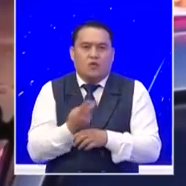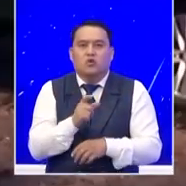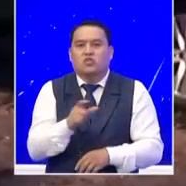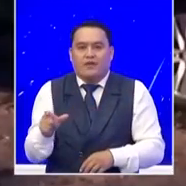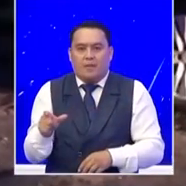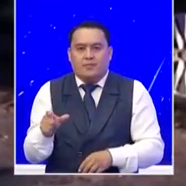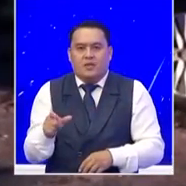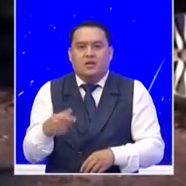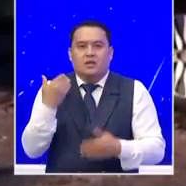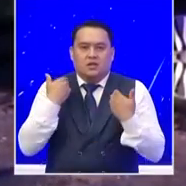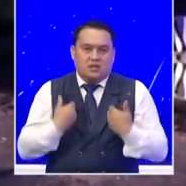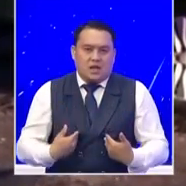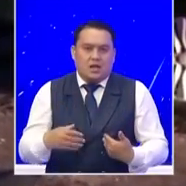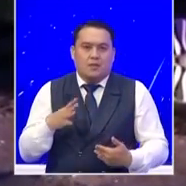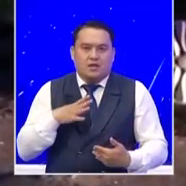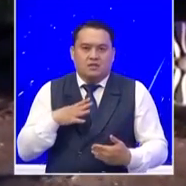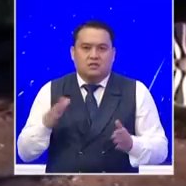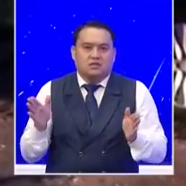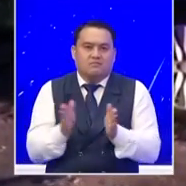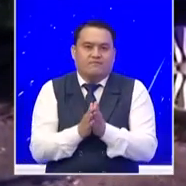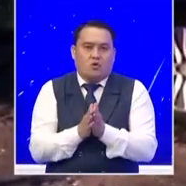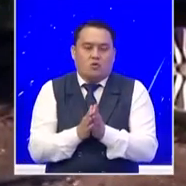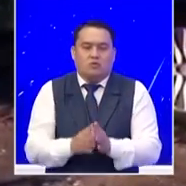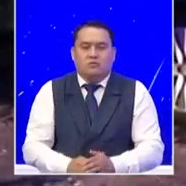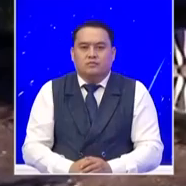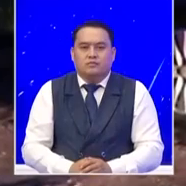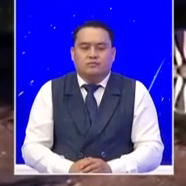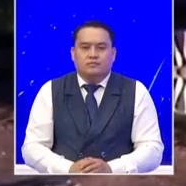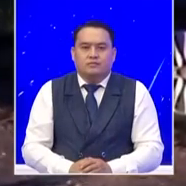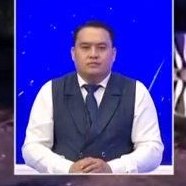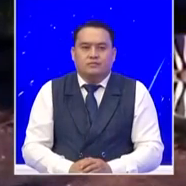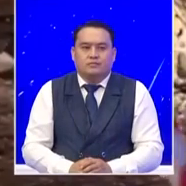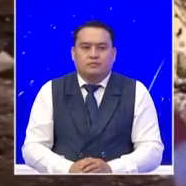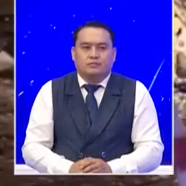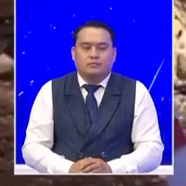пассажиров. Тело одного из пассажиров, зажатое в авто, извлекли сотрудники ЧС.